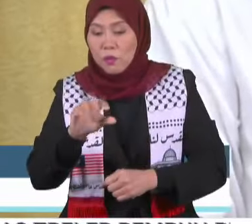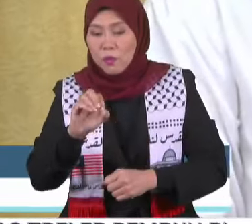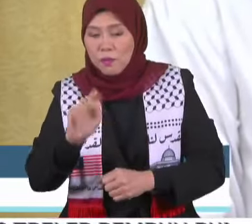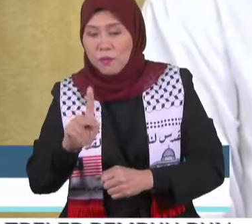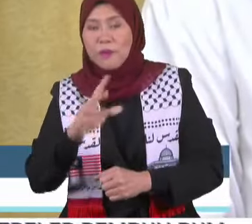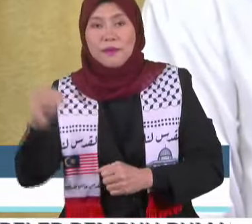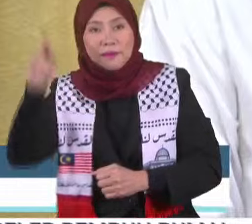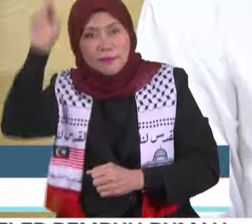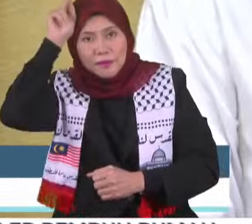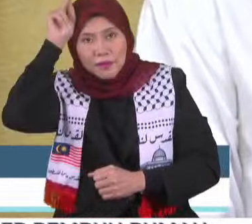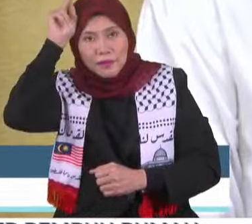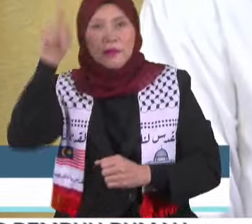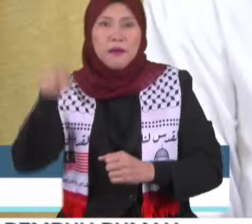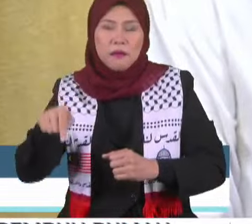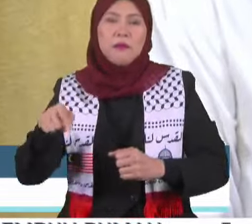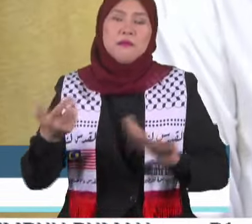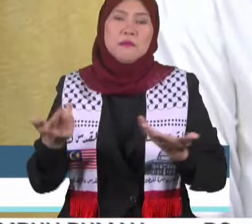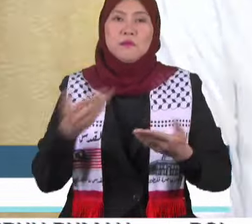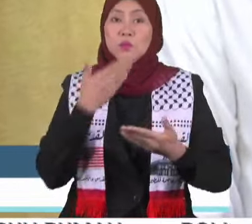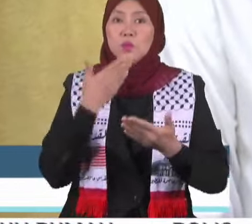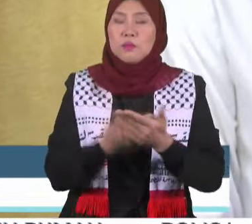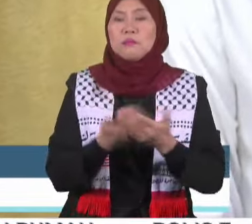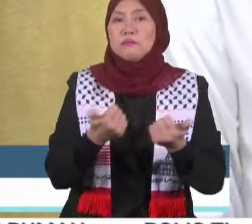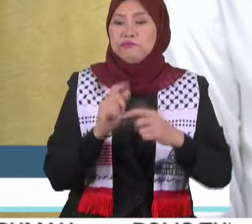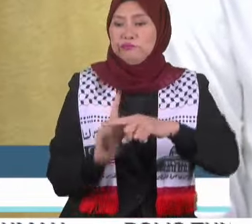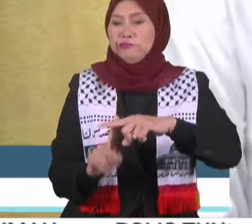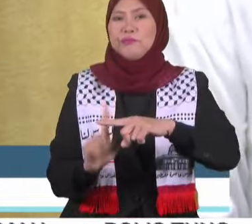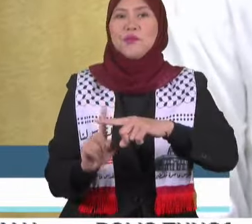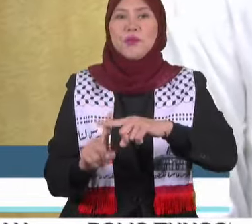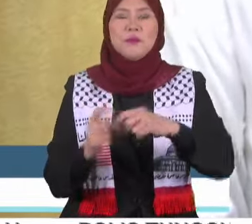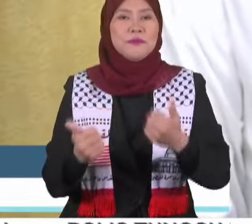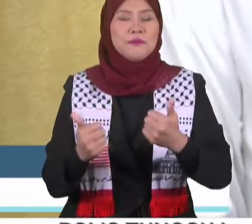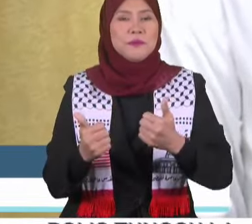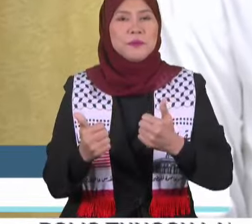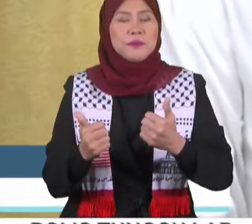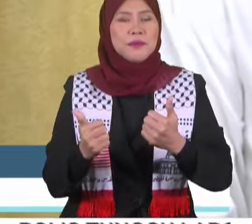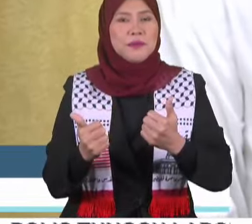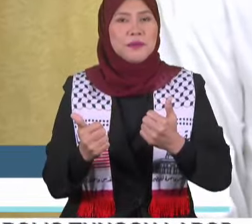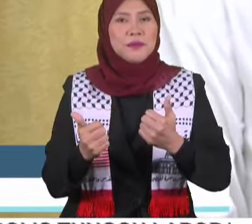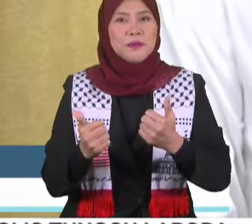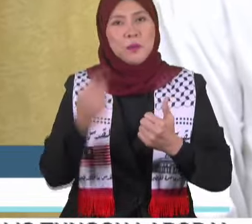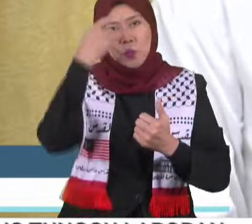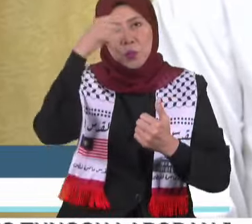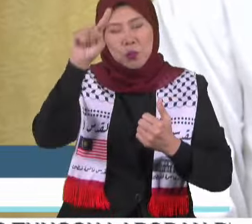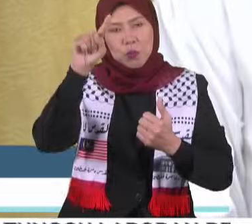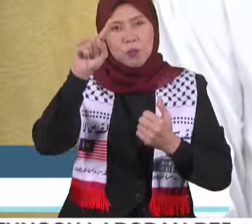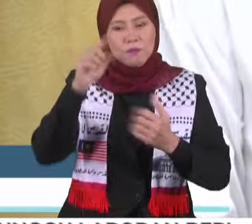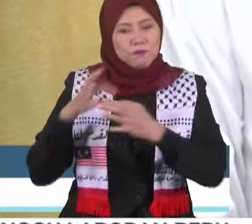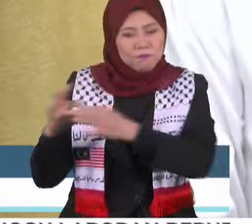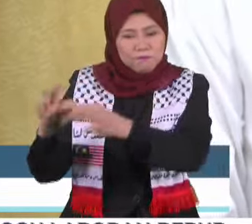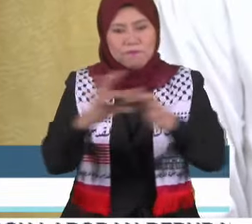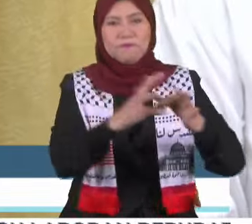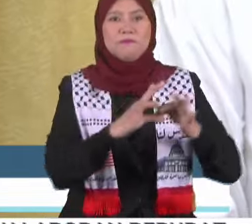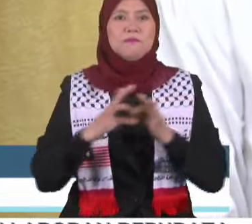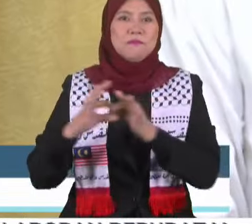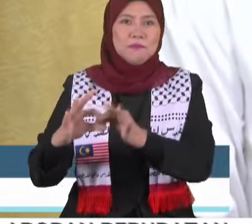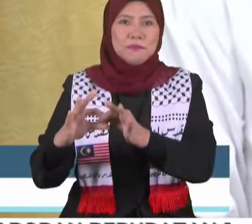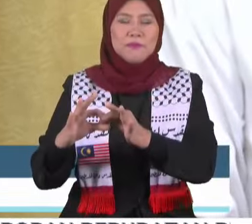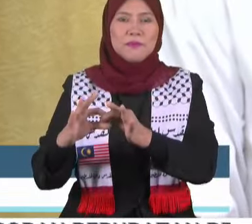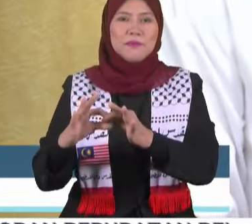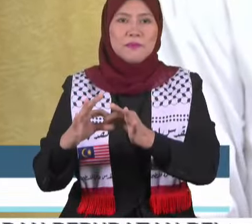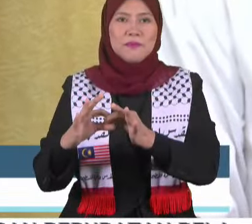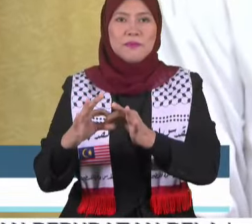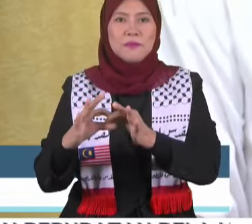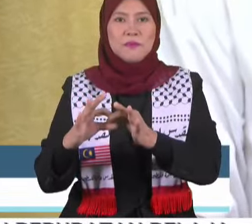Tetapi tentunya ia memberi satu gambaran yang sangat positif tentang peningkatan kerjasama dari